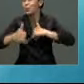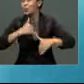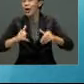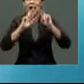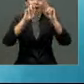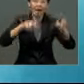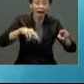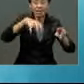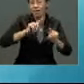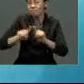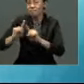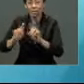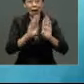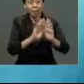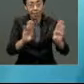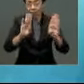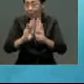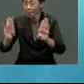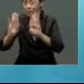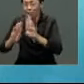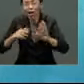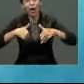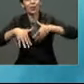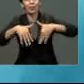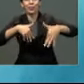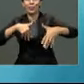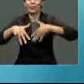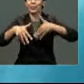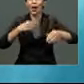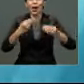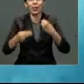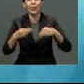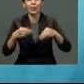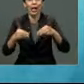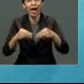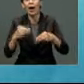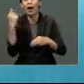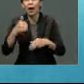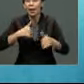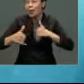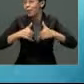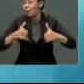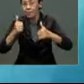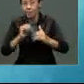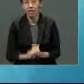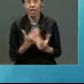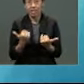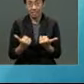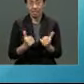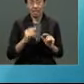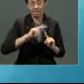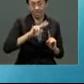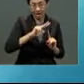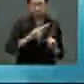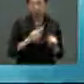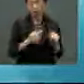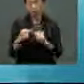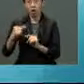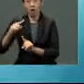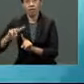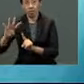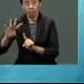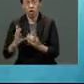การระยะนี้คือเดี๋ยวจะต้องจบในระยะที่3จะเข้าไปสู่ระยะที่4สัปดาห์นี้เราต้องลุ้นอี